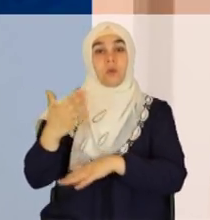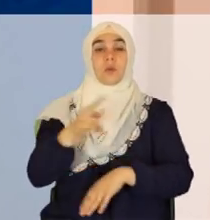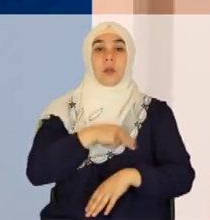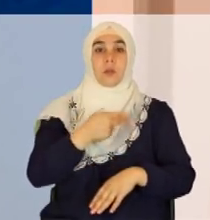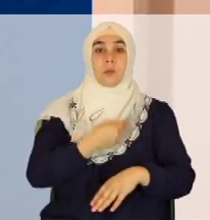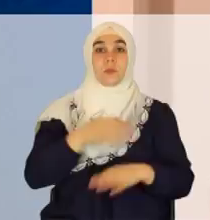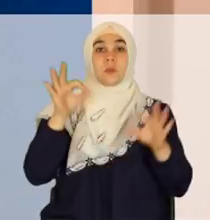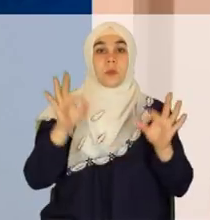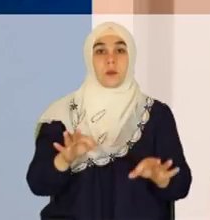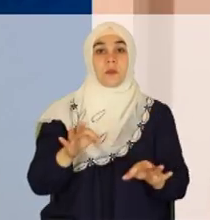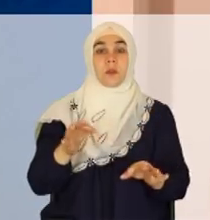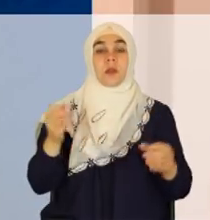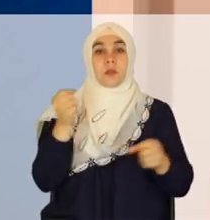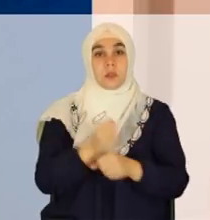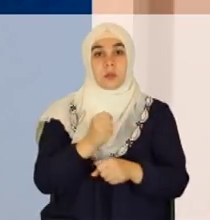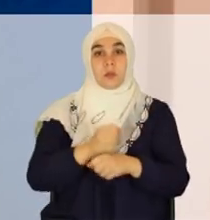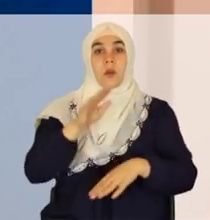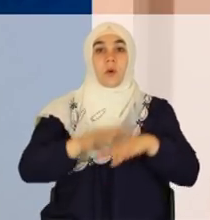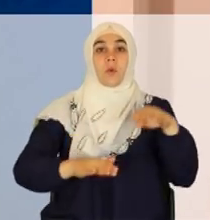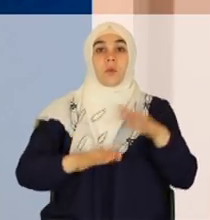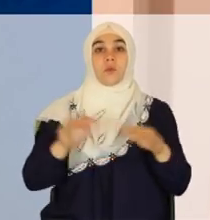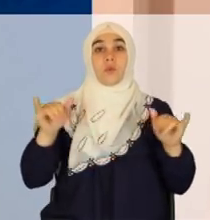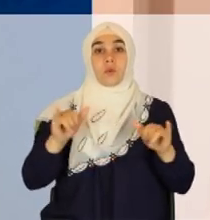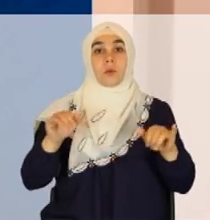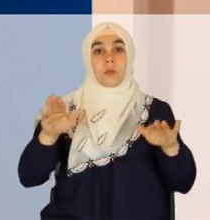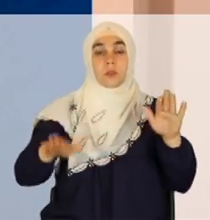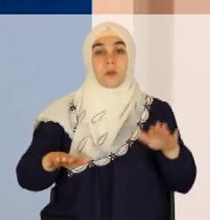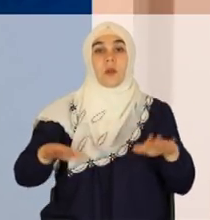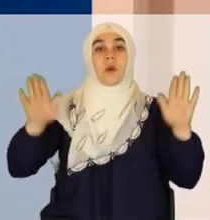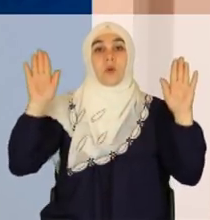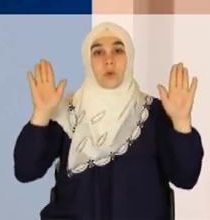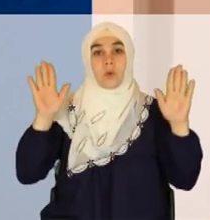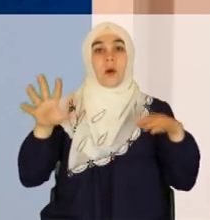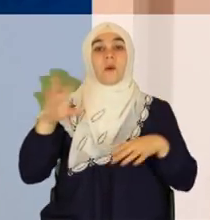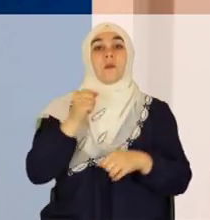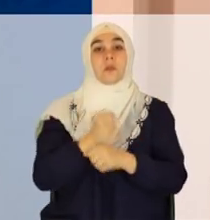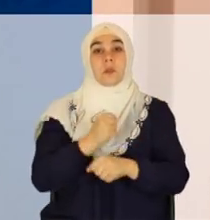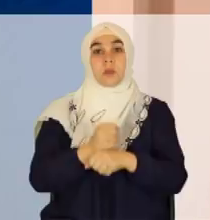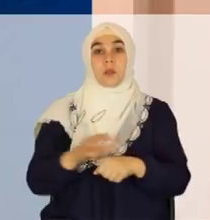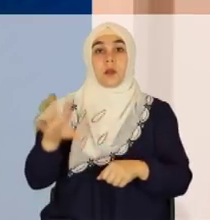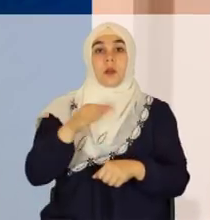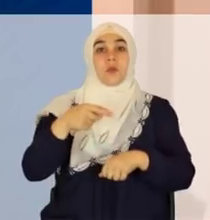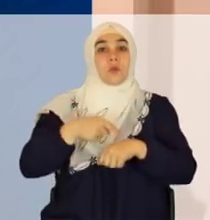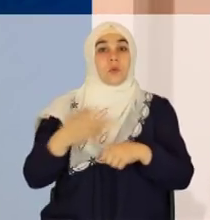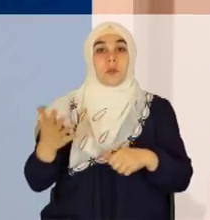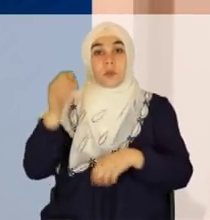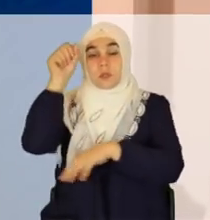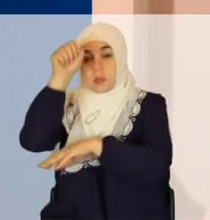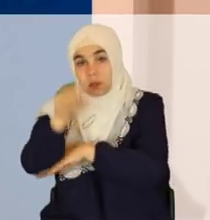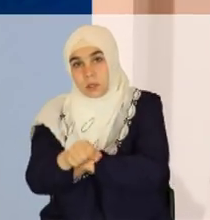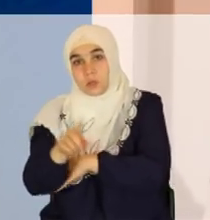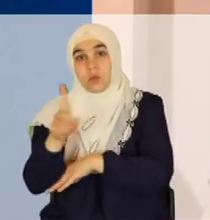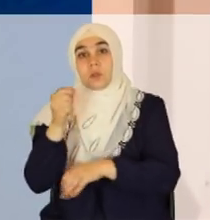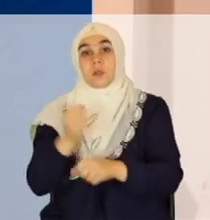kalbimizin kanda tutamız, kolumuz kayıtla duradı. Ruku okuduğunda halatımız kandan buluş gerek, secdeli